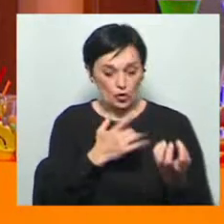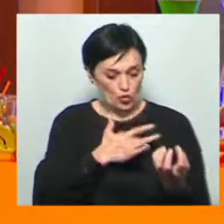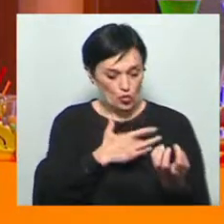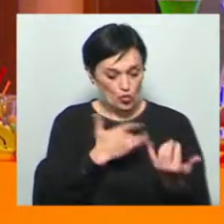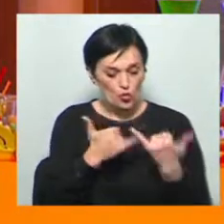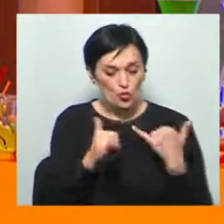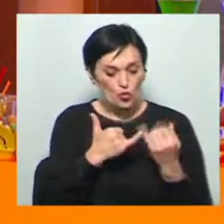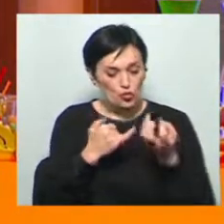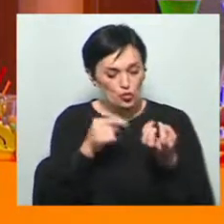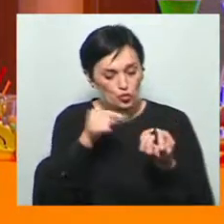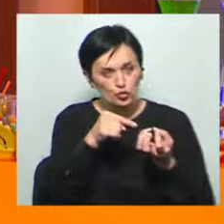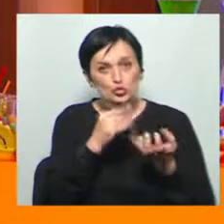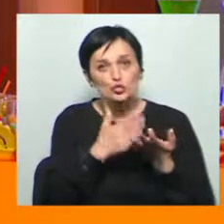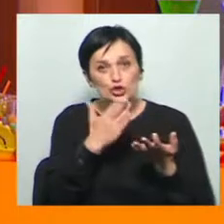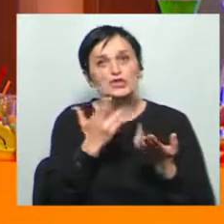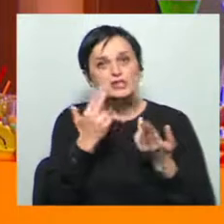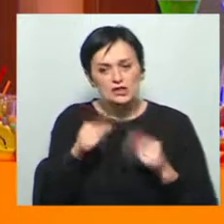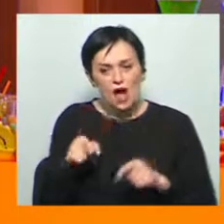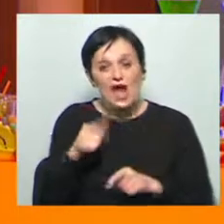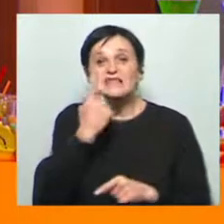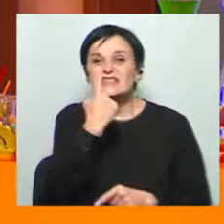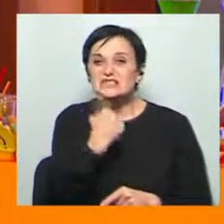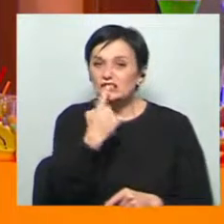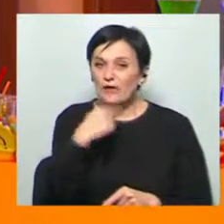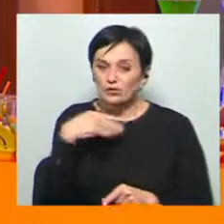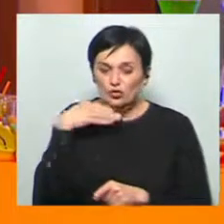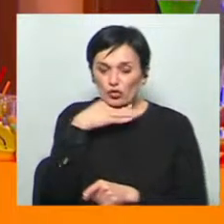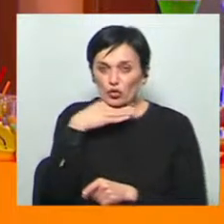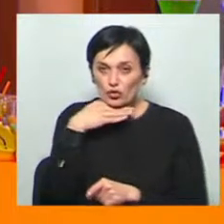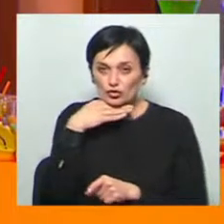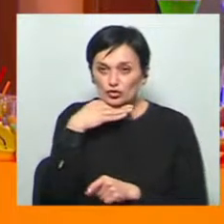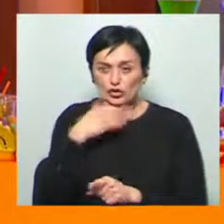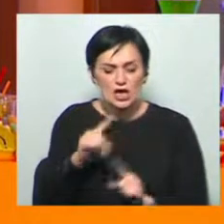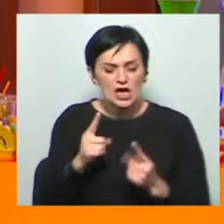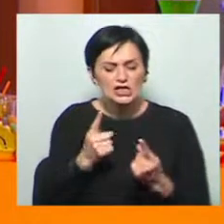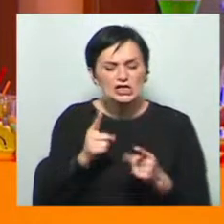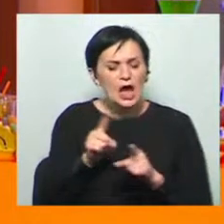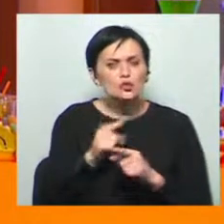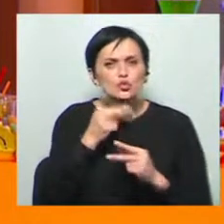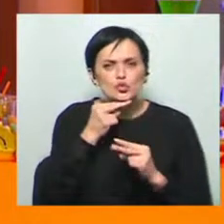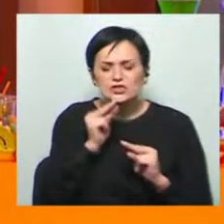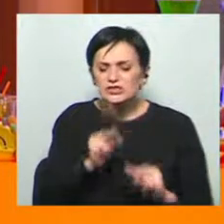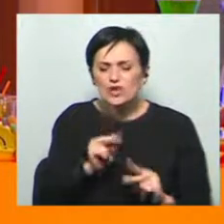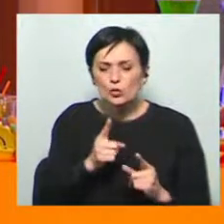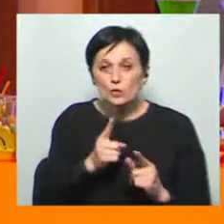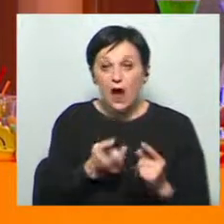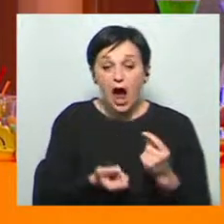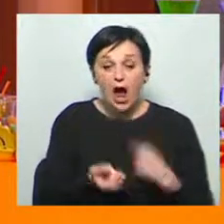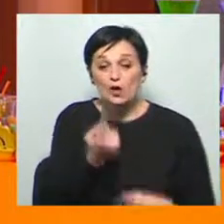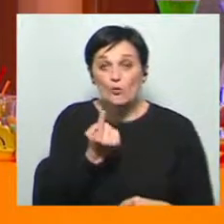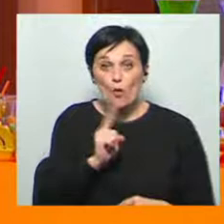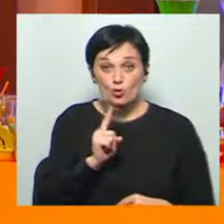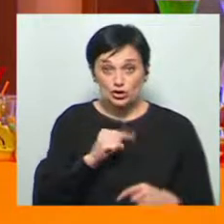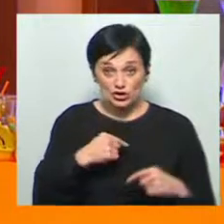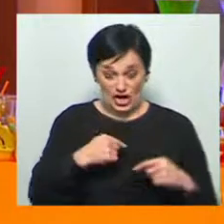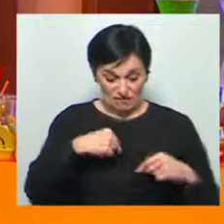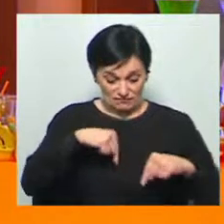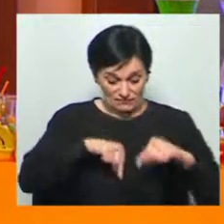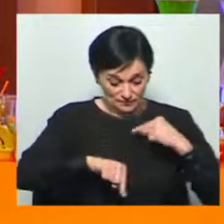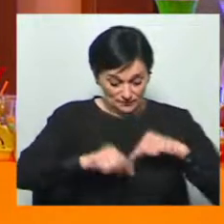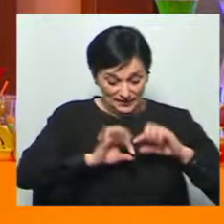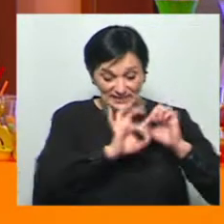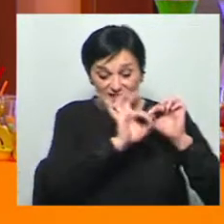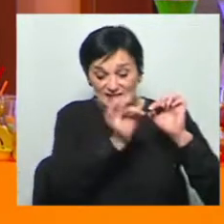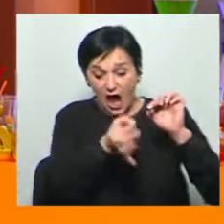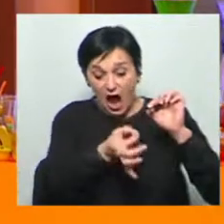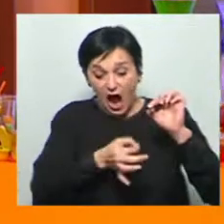გარკვეული რაოდენობით არის ხორცში, წითელ ხორცში. რატომ არის ეს ასე საყურადღებო? აღმოჩნდა, რომ ნაწლავი,